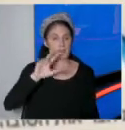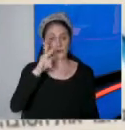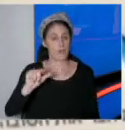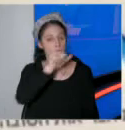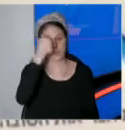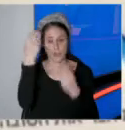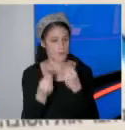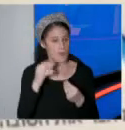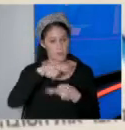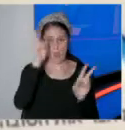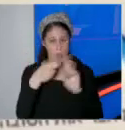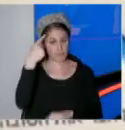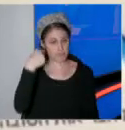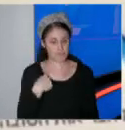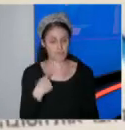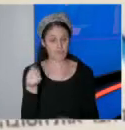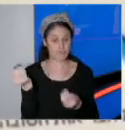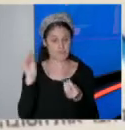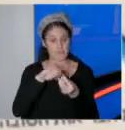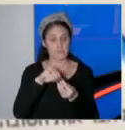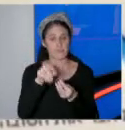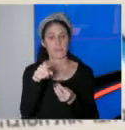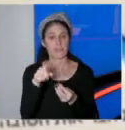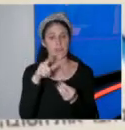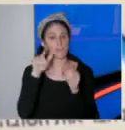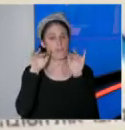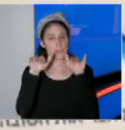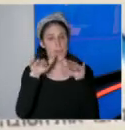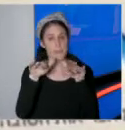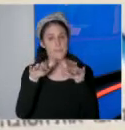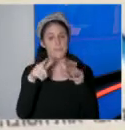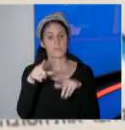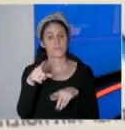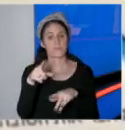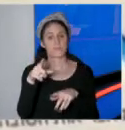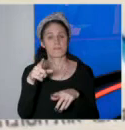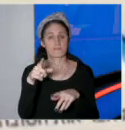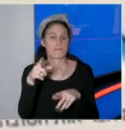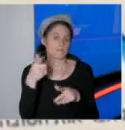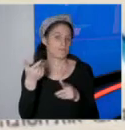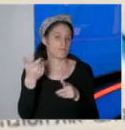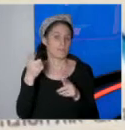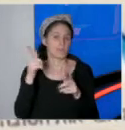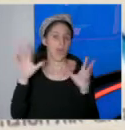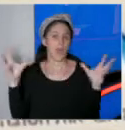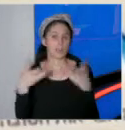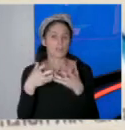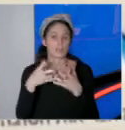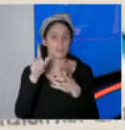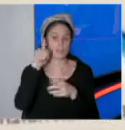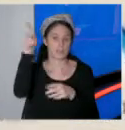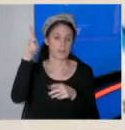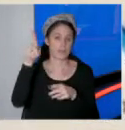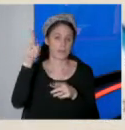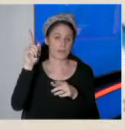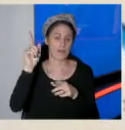ביותר בעולם. בנוסף לכך אנחנו כמובן מברכים על כך שהרשות הרגולטורית האמריקנית,